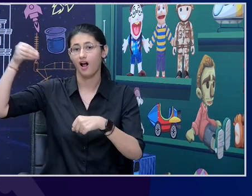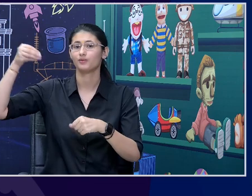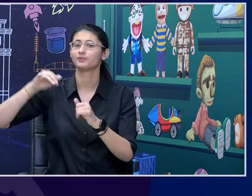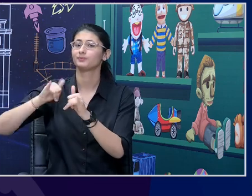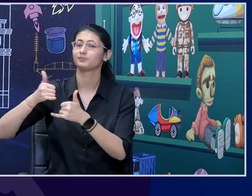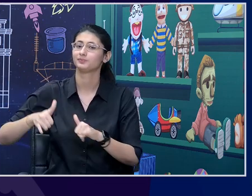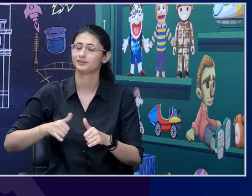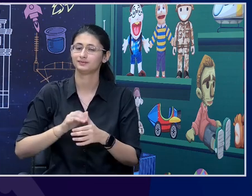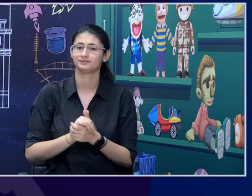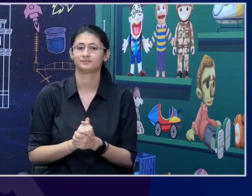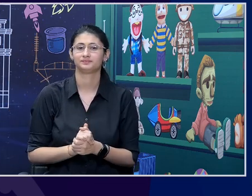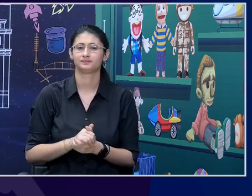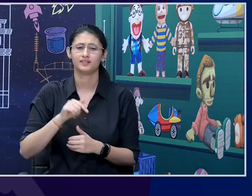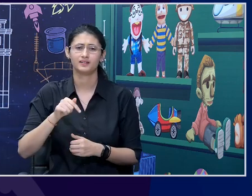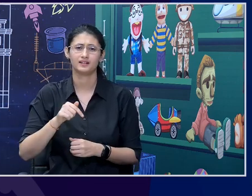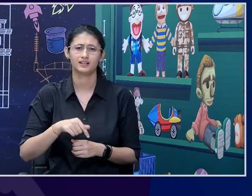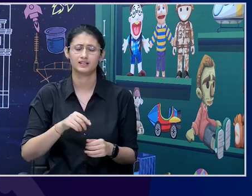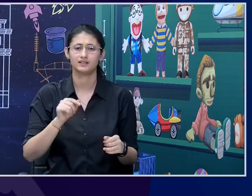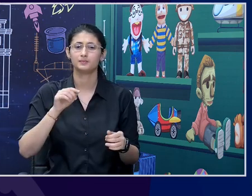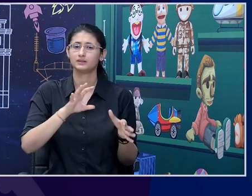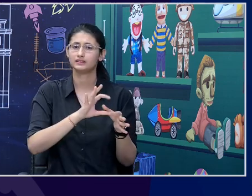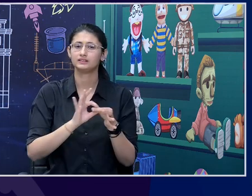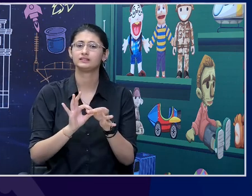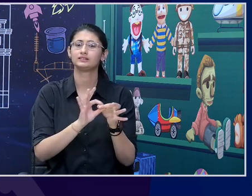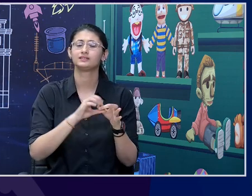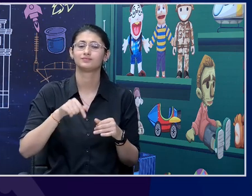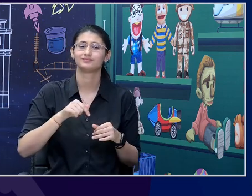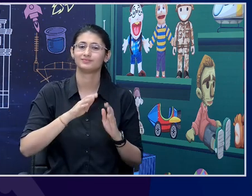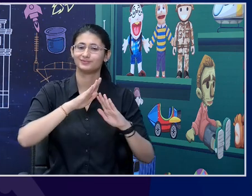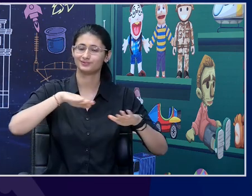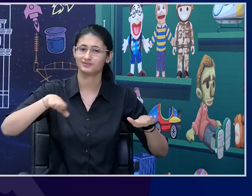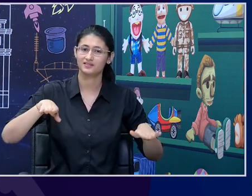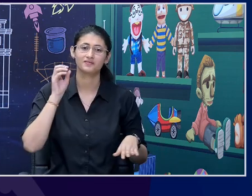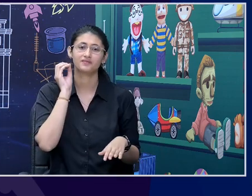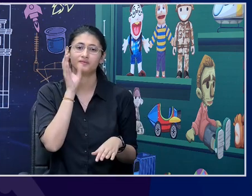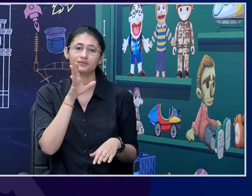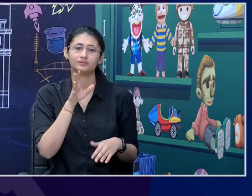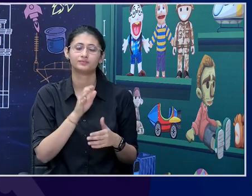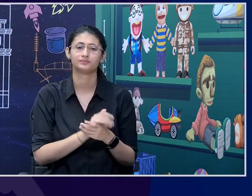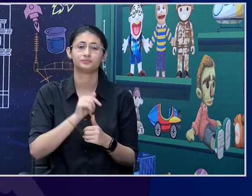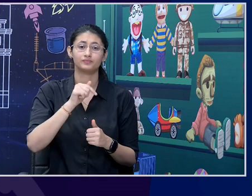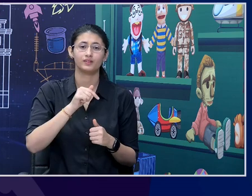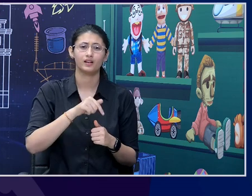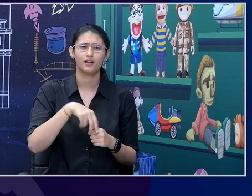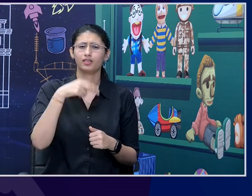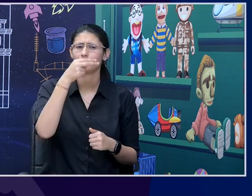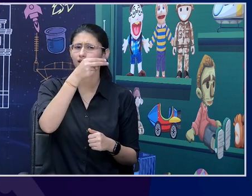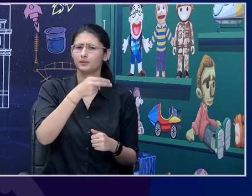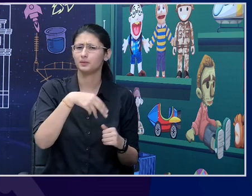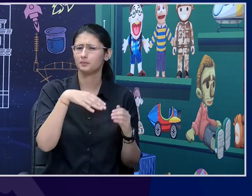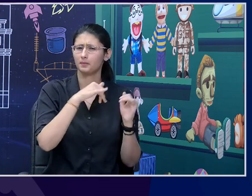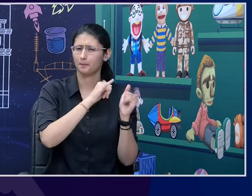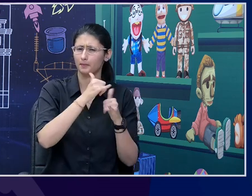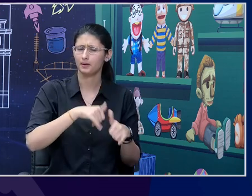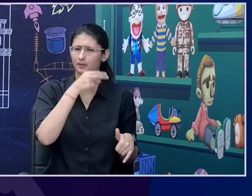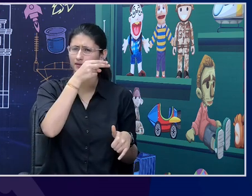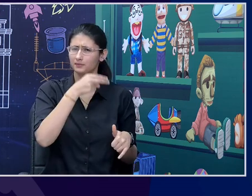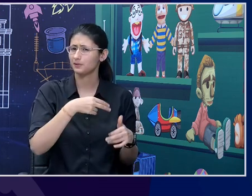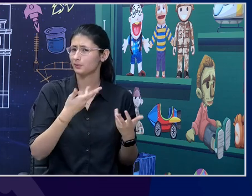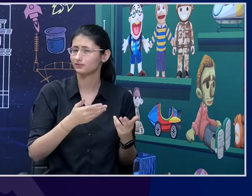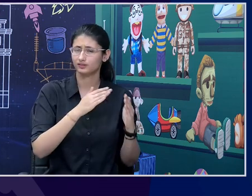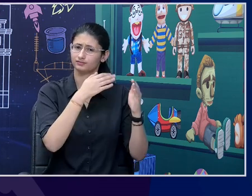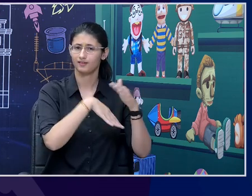बच्चों से पूछा जा सकता है की कौन-कौन से खेल खेलने के लिए उन्हें घर के बाहर जाना पड़ता है और कौन से खेल वो घर